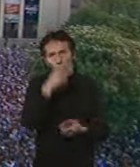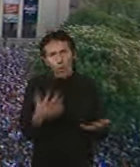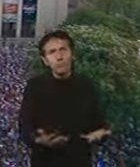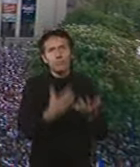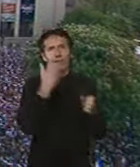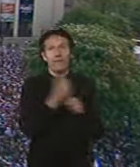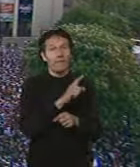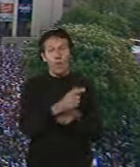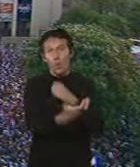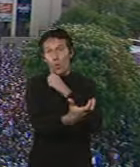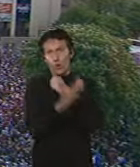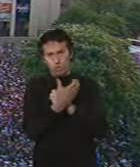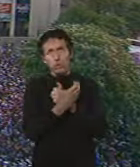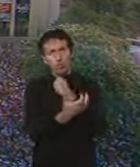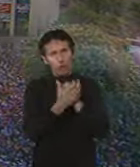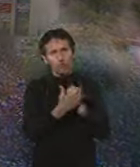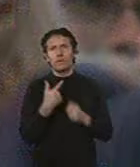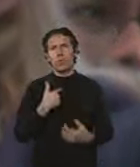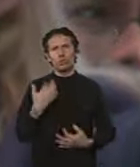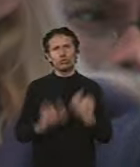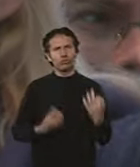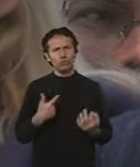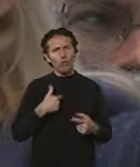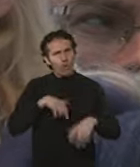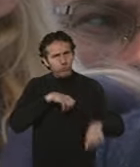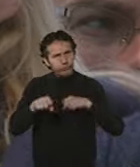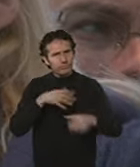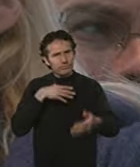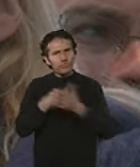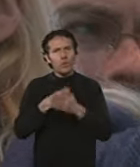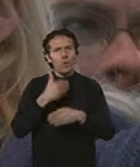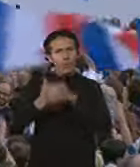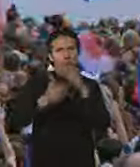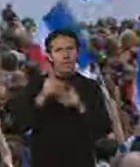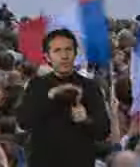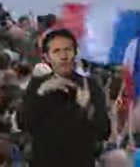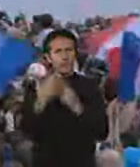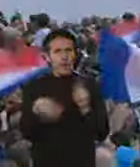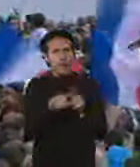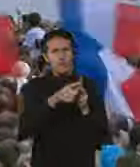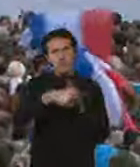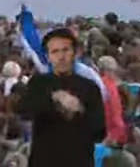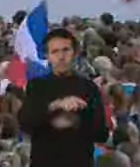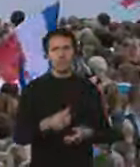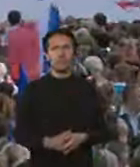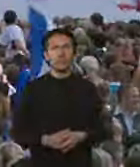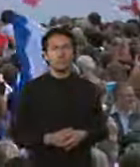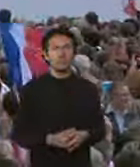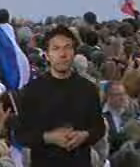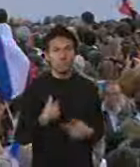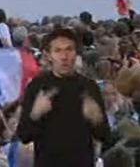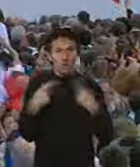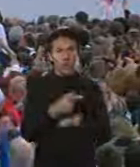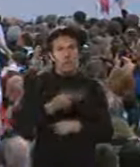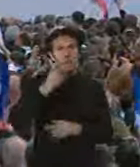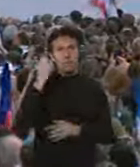mais contre nous nous nous considérons comme acteurs du progrès social autant que vous et sans doute même